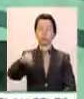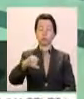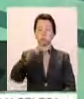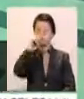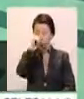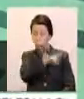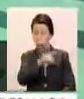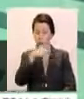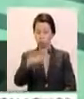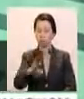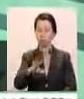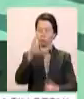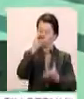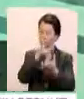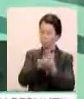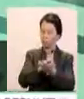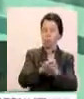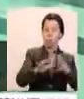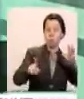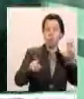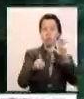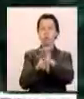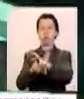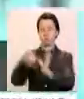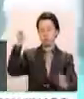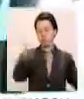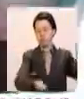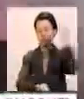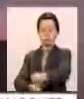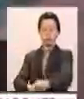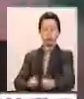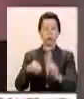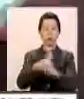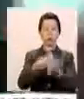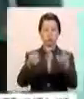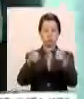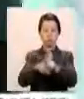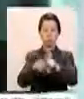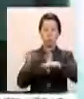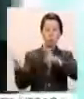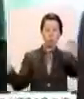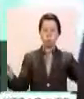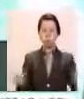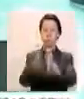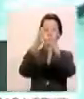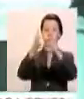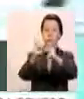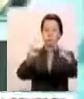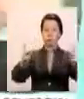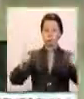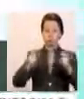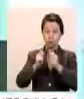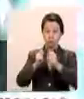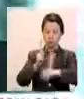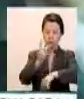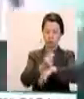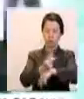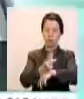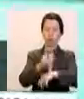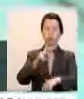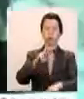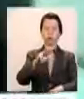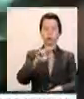parah selepas dipercayai diserang dan dipukul perusuh dalam kejadian kekecohan di tapak kuil Sri Maha Mariaman